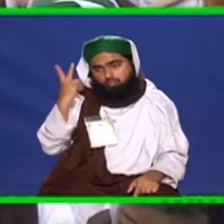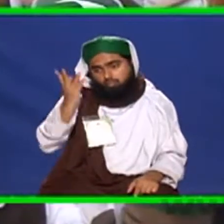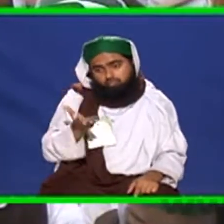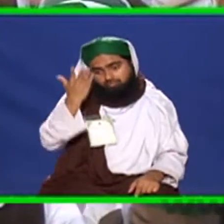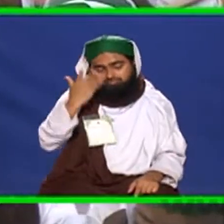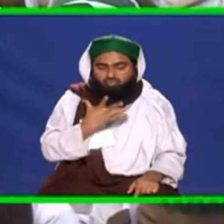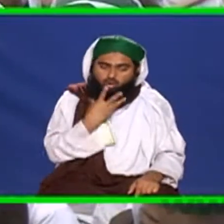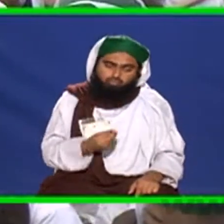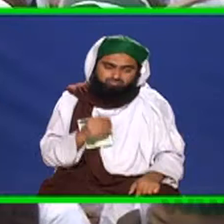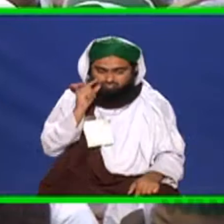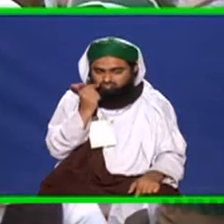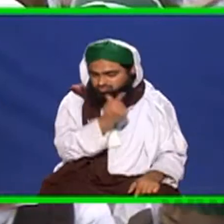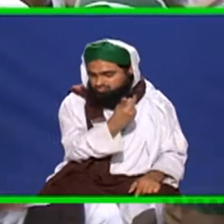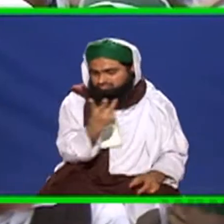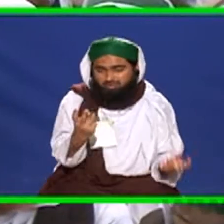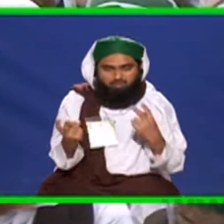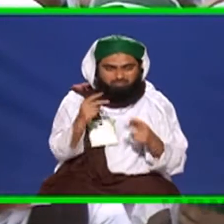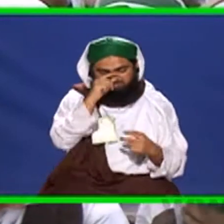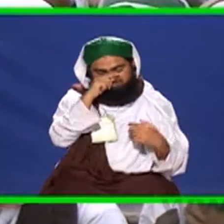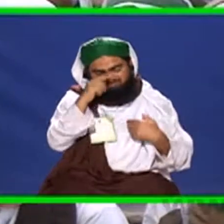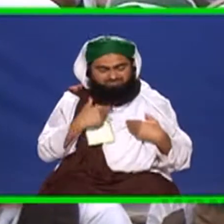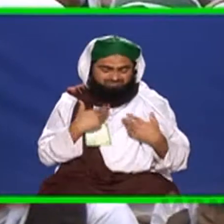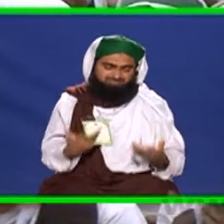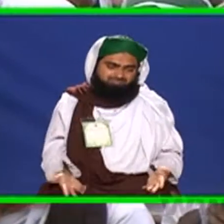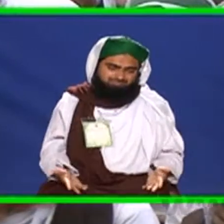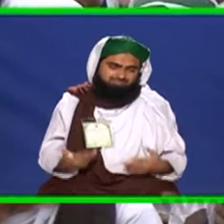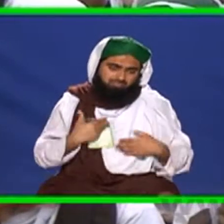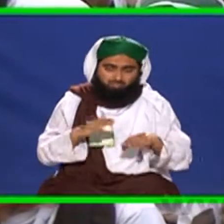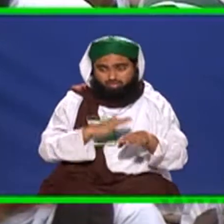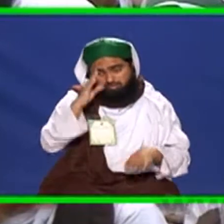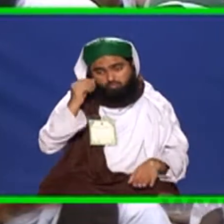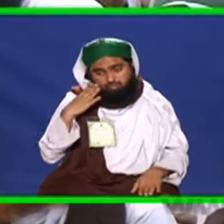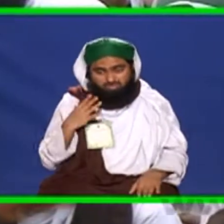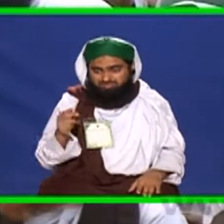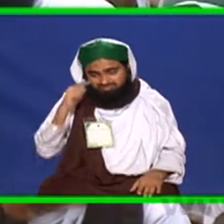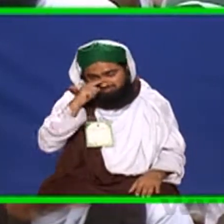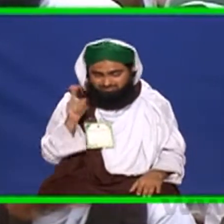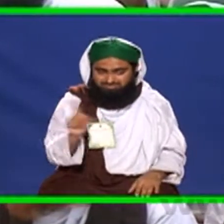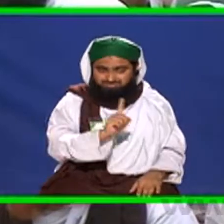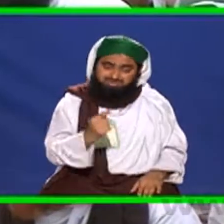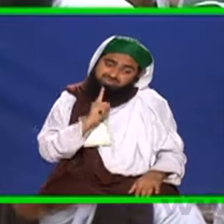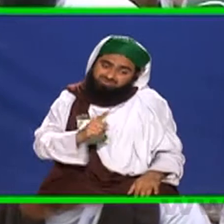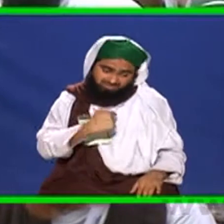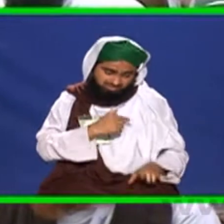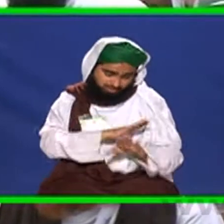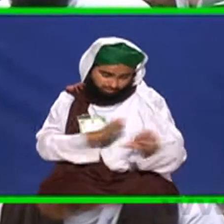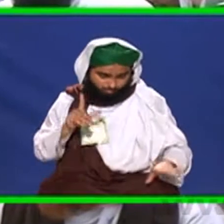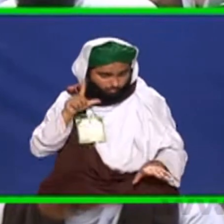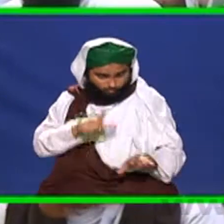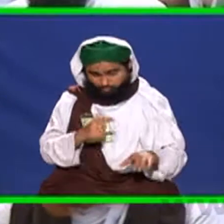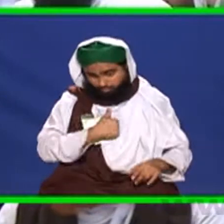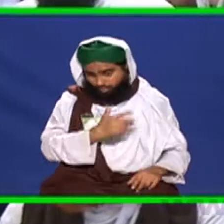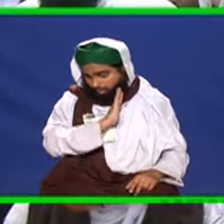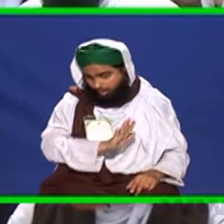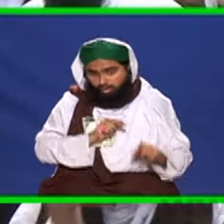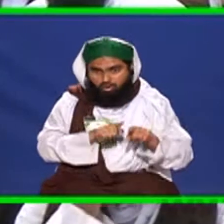मोहब्बत दूर है लेकिन हम मुआशरे से शर्माते हैं। मेरे भाइयों, मुआशरे से न शर्माओ। अगर वाकई दिन में मोहब्बत है तो इसका इज़हार सर